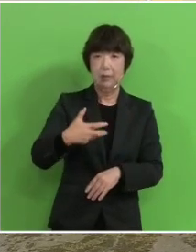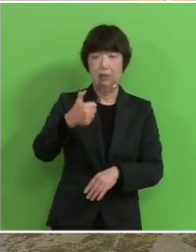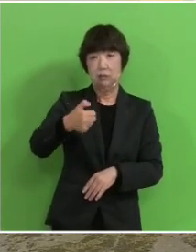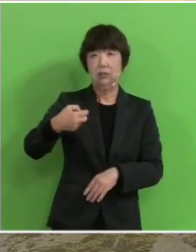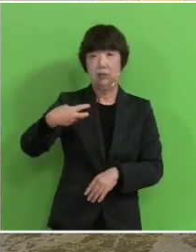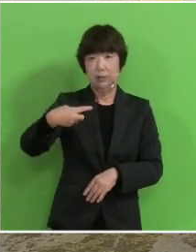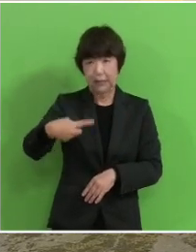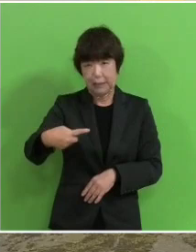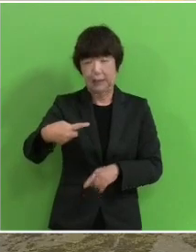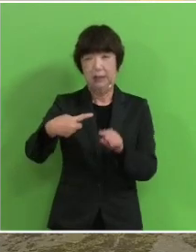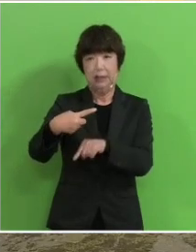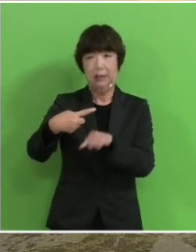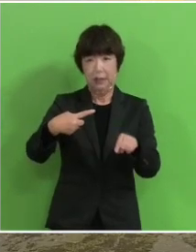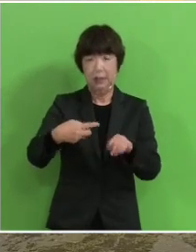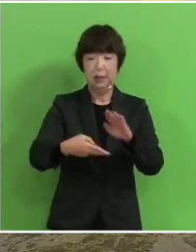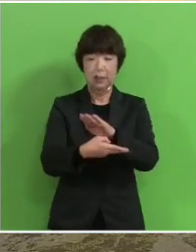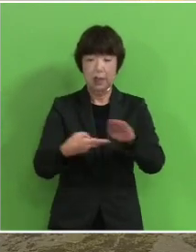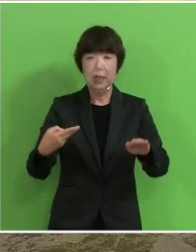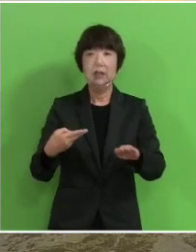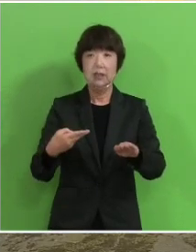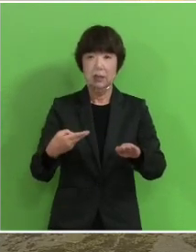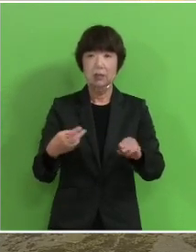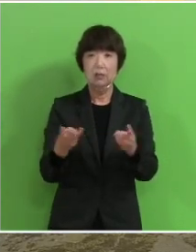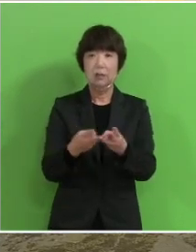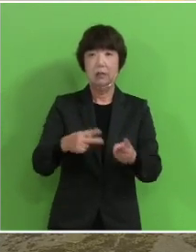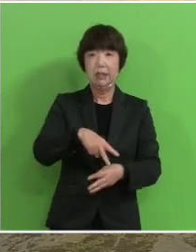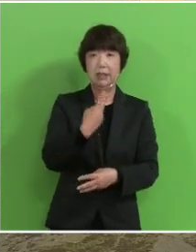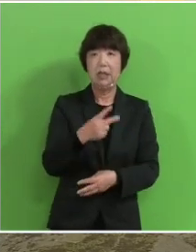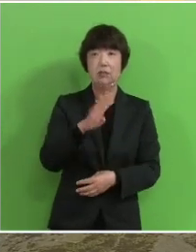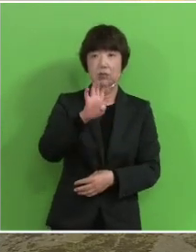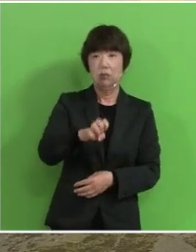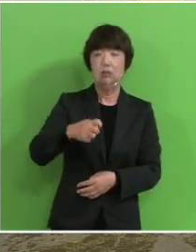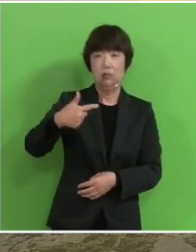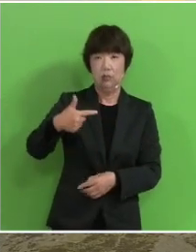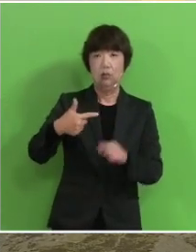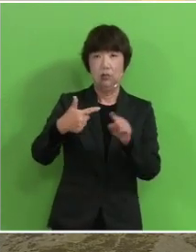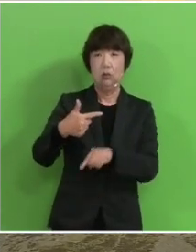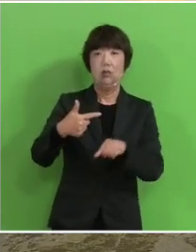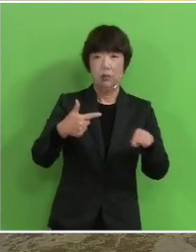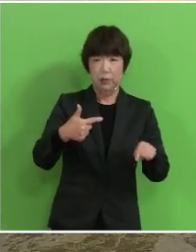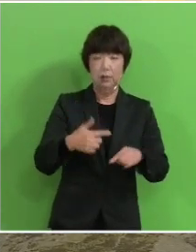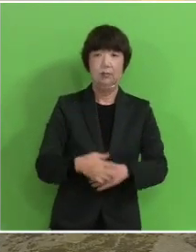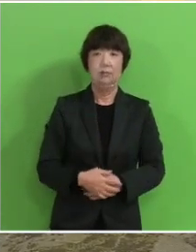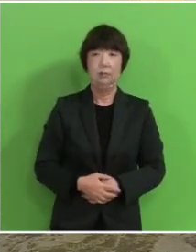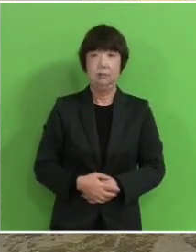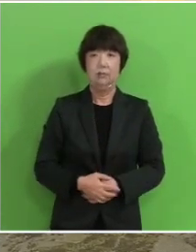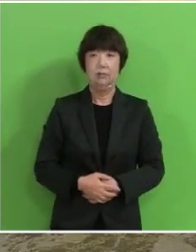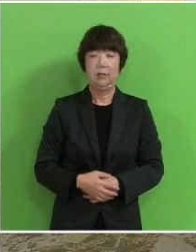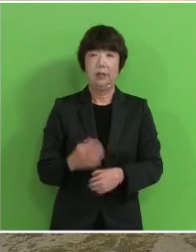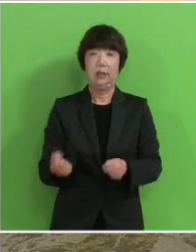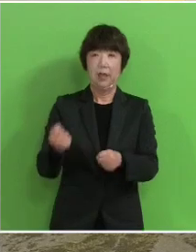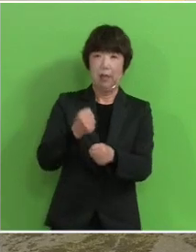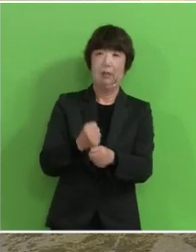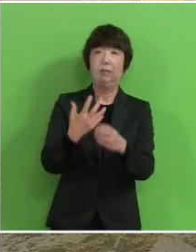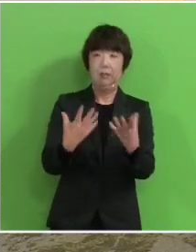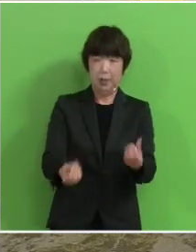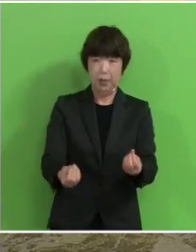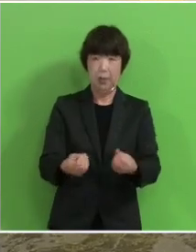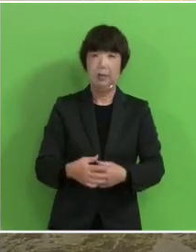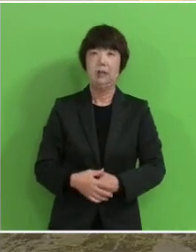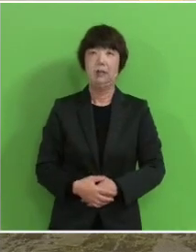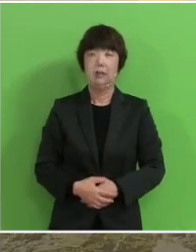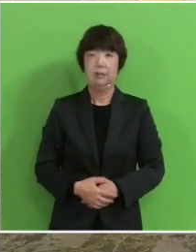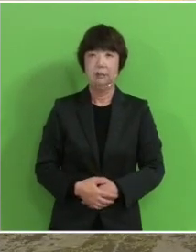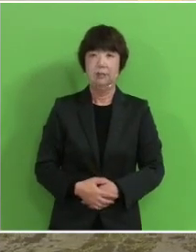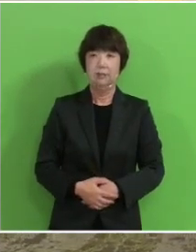名そして退院となった方は246名いらっしゃいますご快復されました